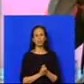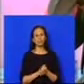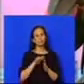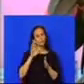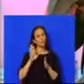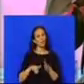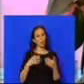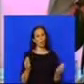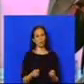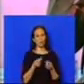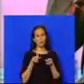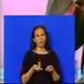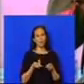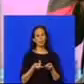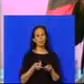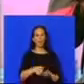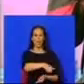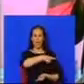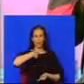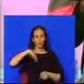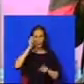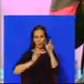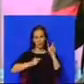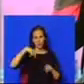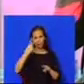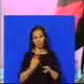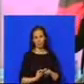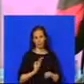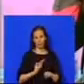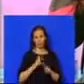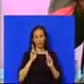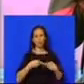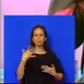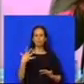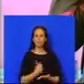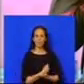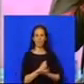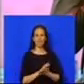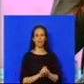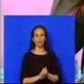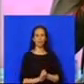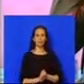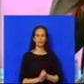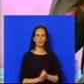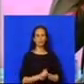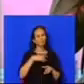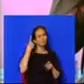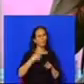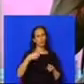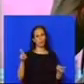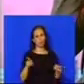למרות כל הדברים האלה, אנחנו אנשים רגילים ואנחנו יכולים להצליח בדיוק